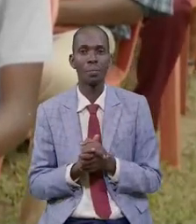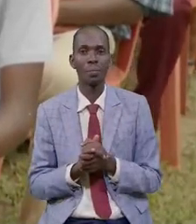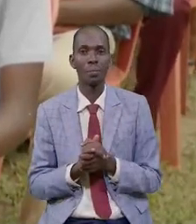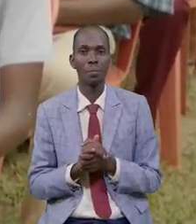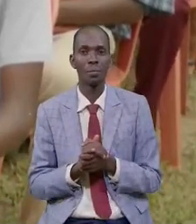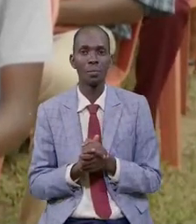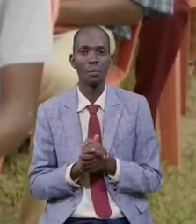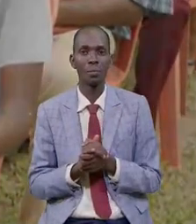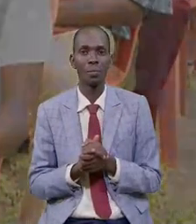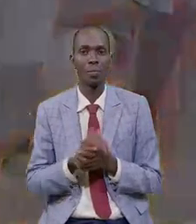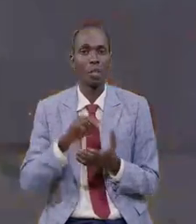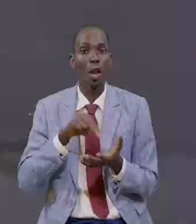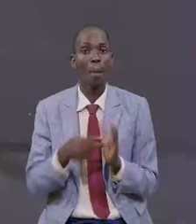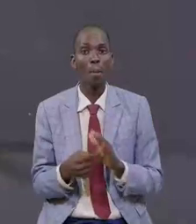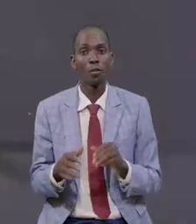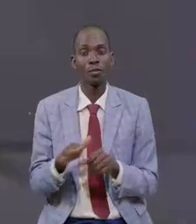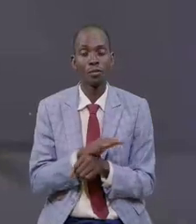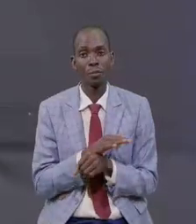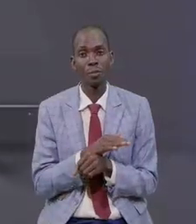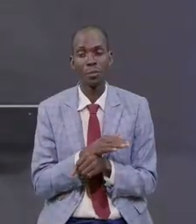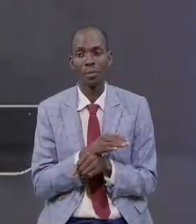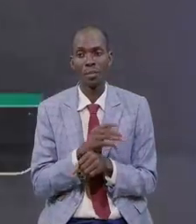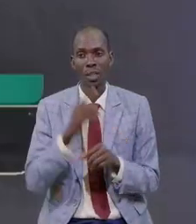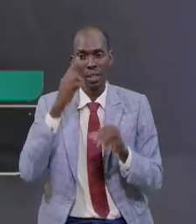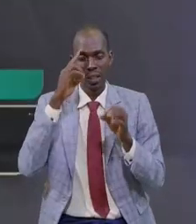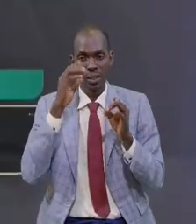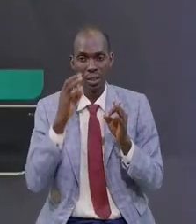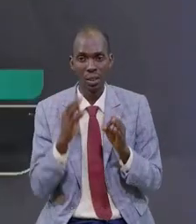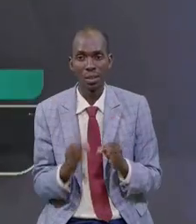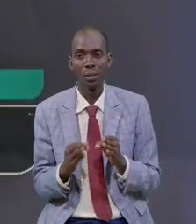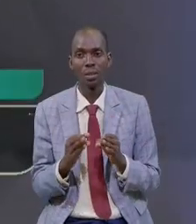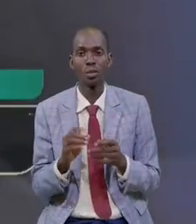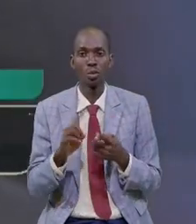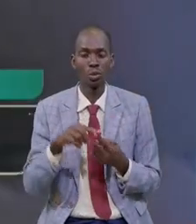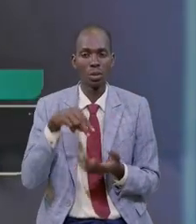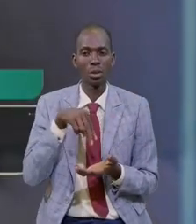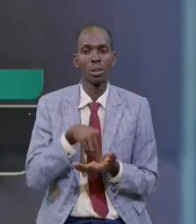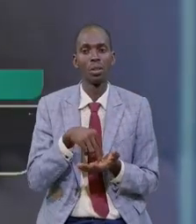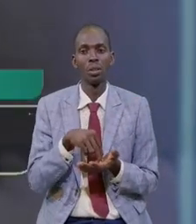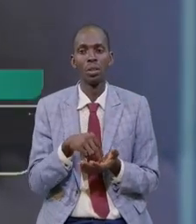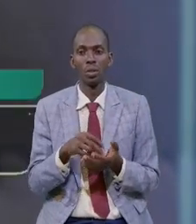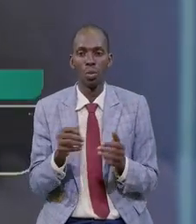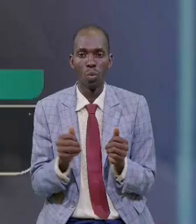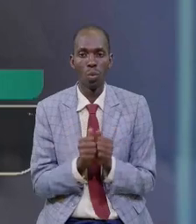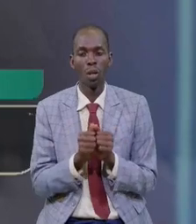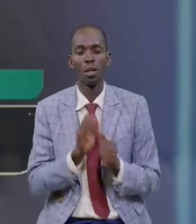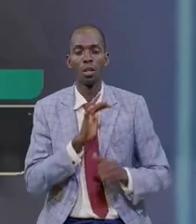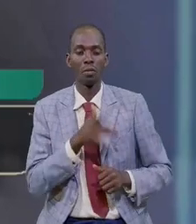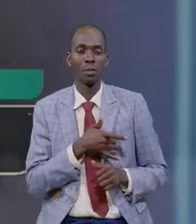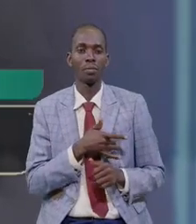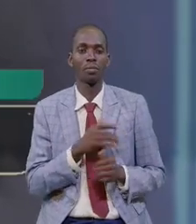maintenant la décision délibéré de se démarquer avec